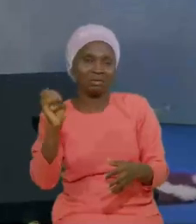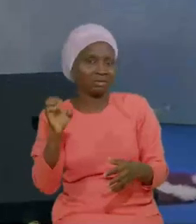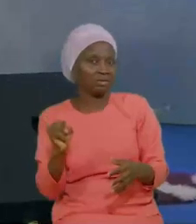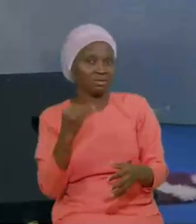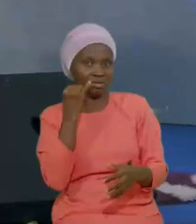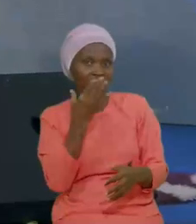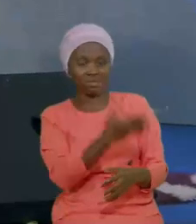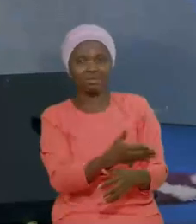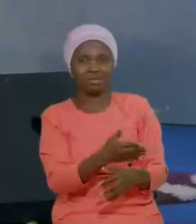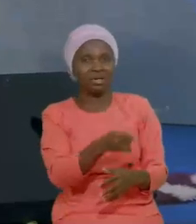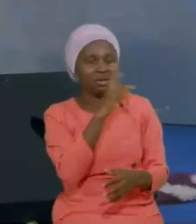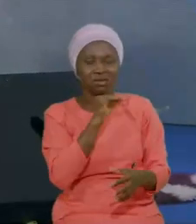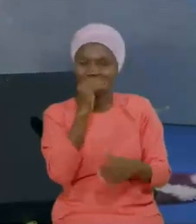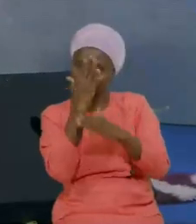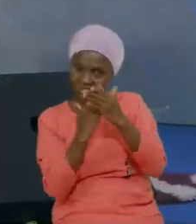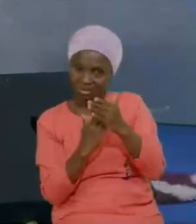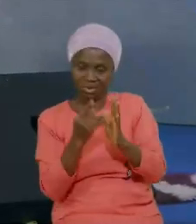not sober-minded.